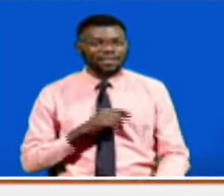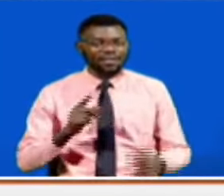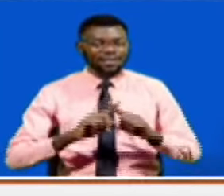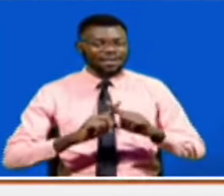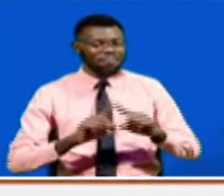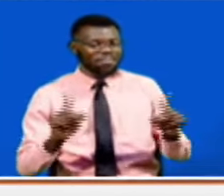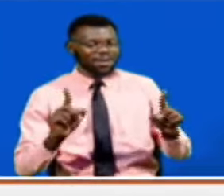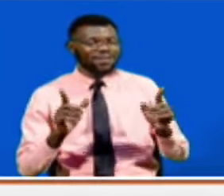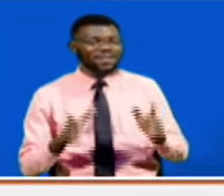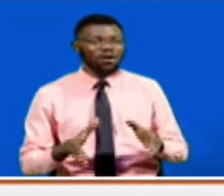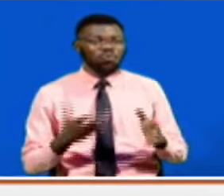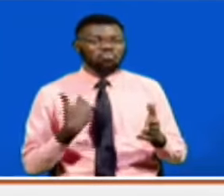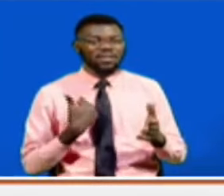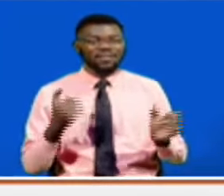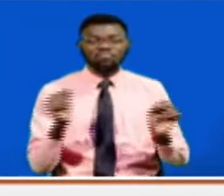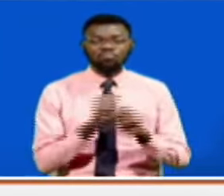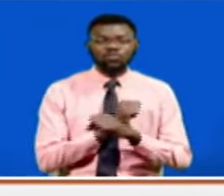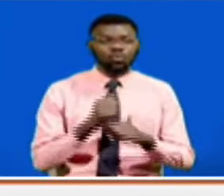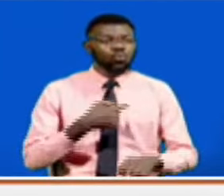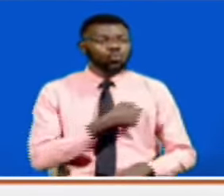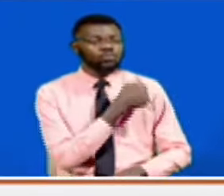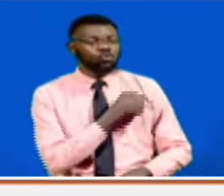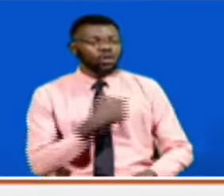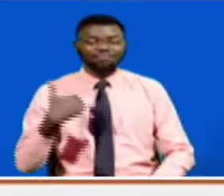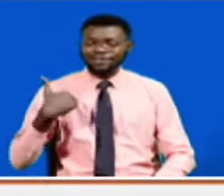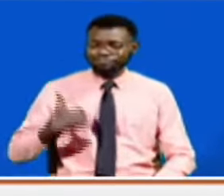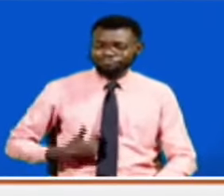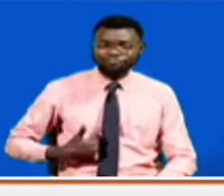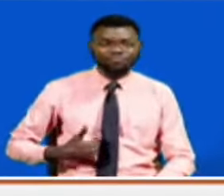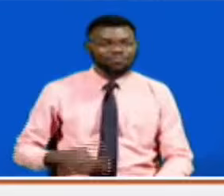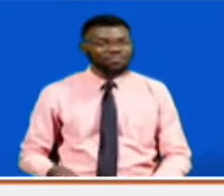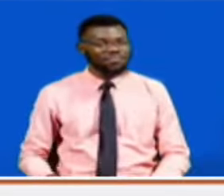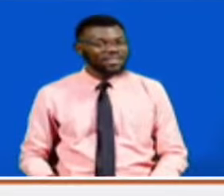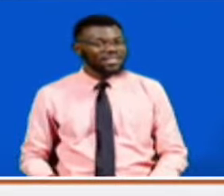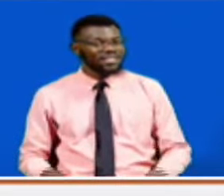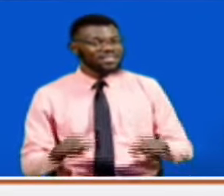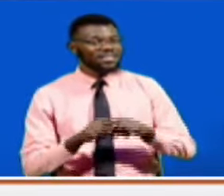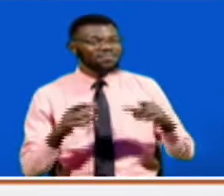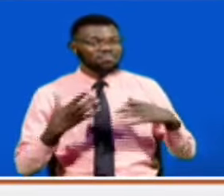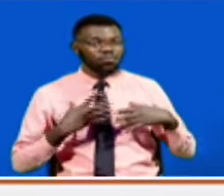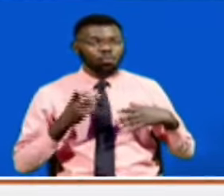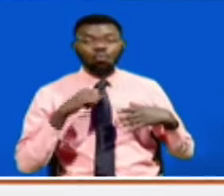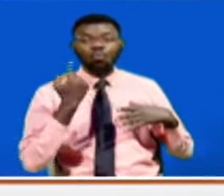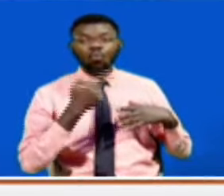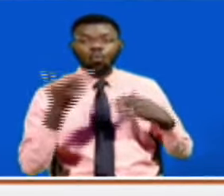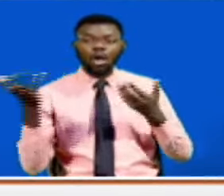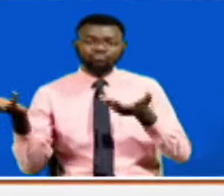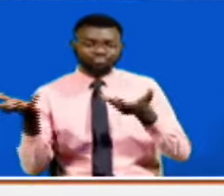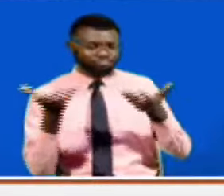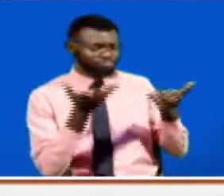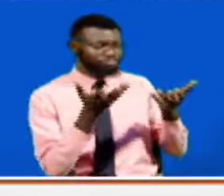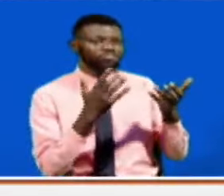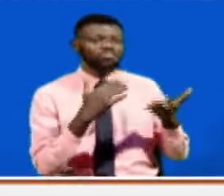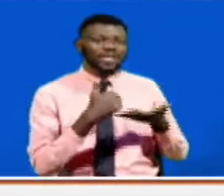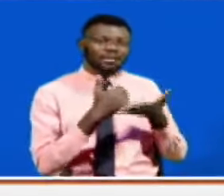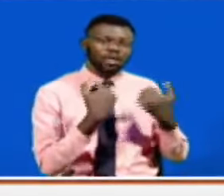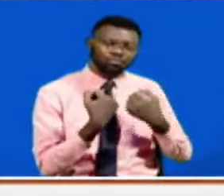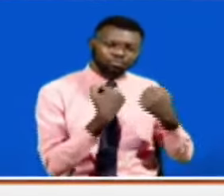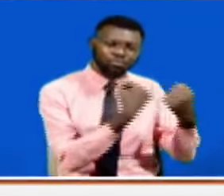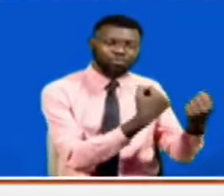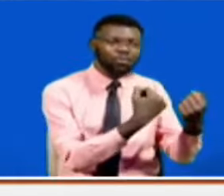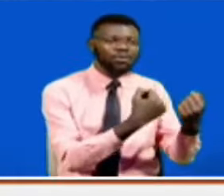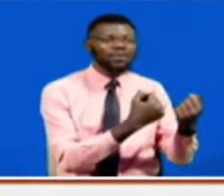ile kunifanyia operation. The current state has also grounded transporters who have been making a living from manganese